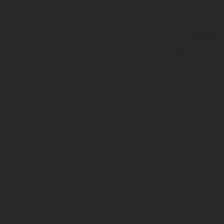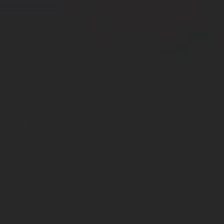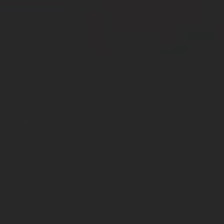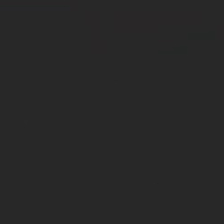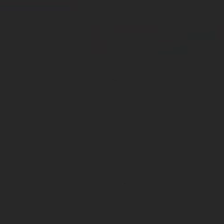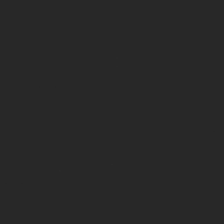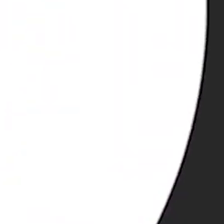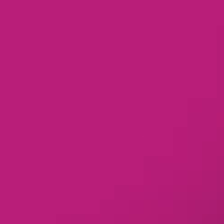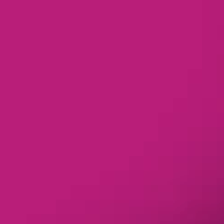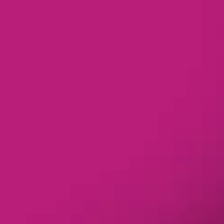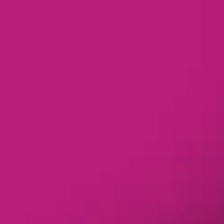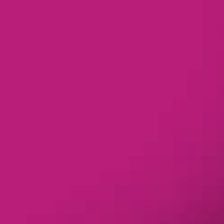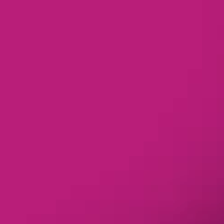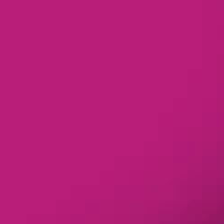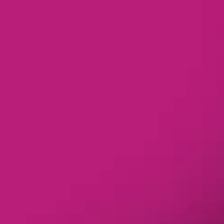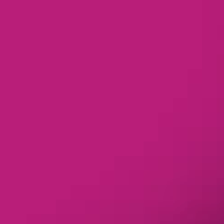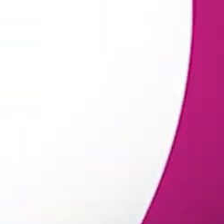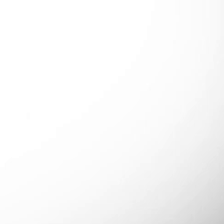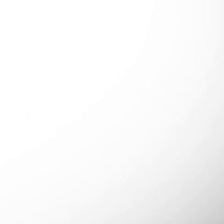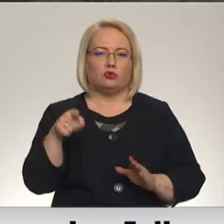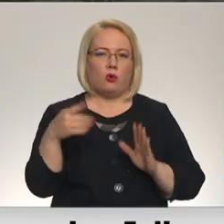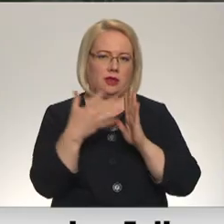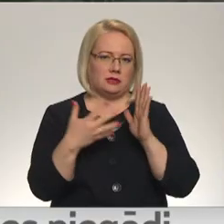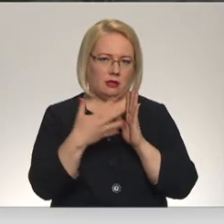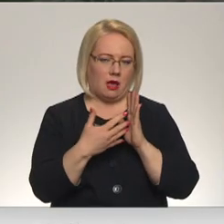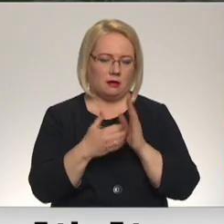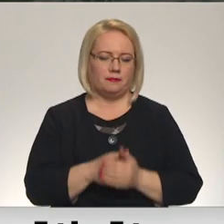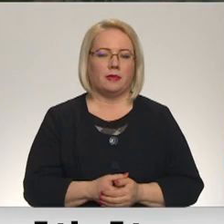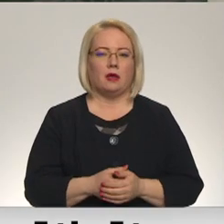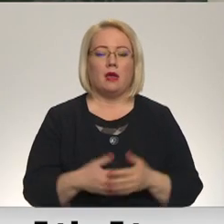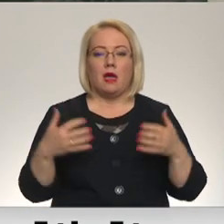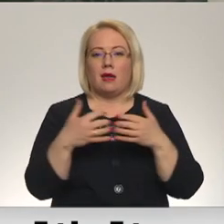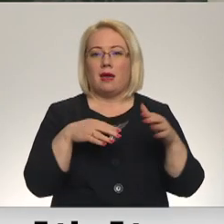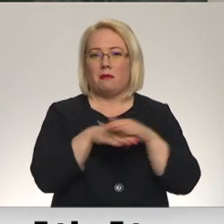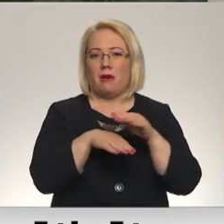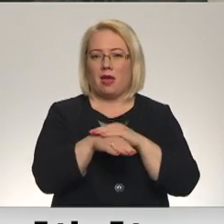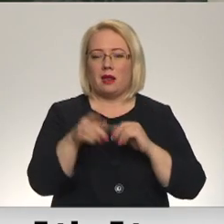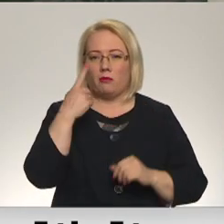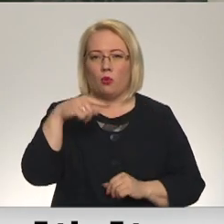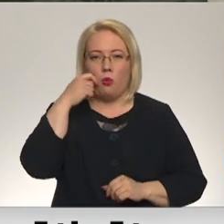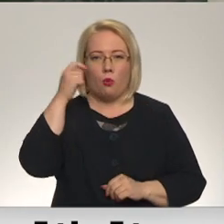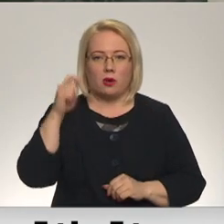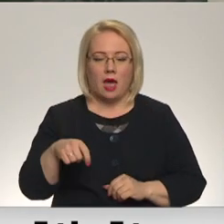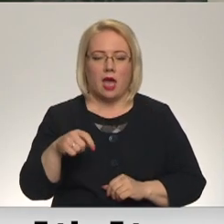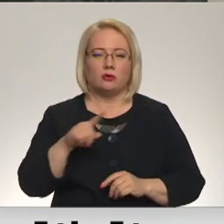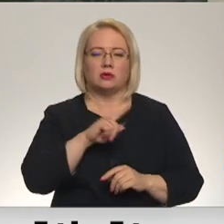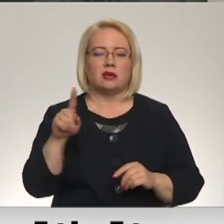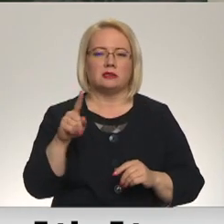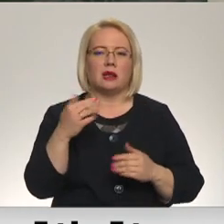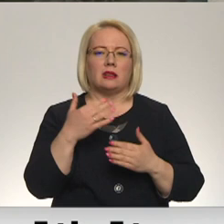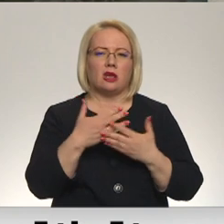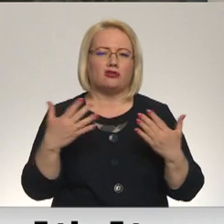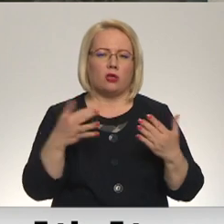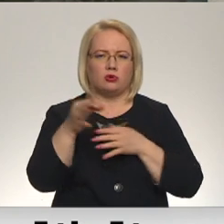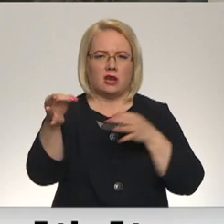Re! Viss ēters ir te! Kara bēgļiem no Ukrainas, kas raduši patvērumu dažādos Latvijas